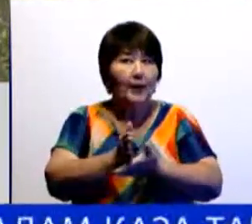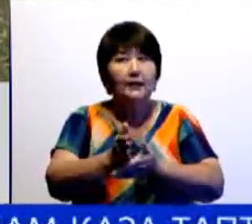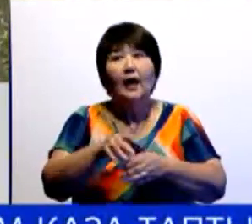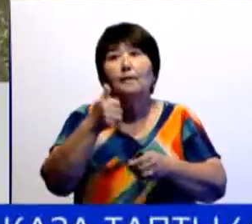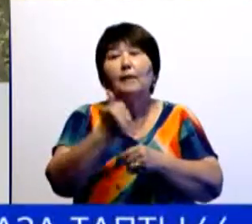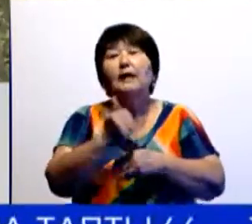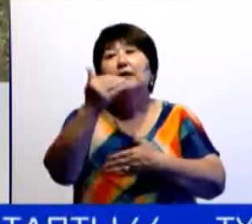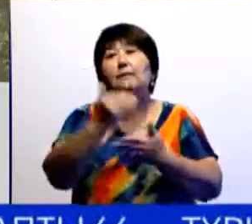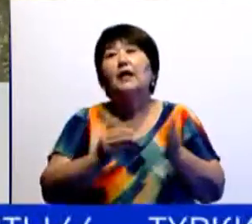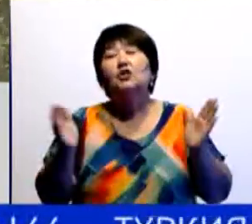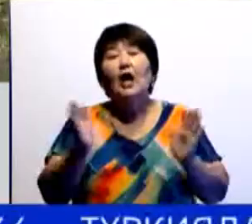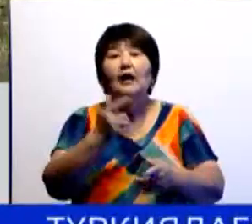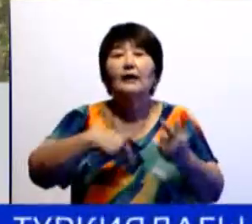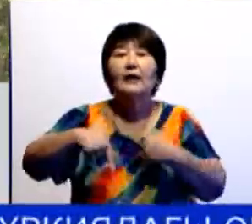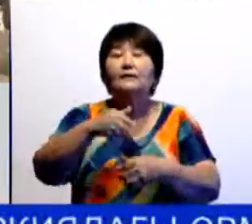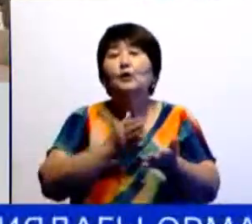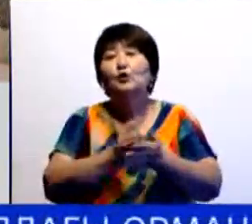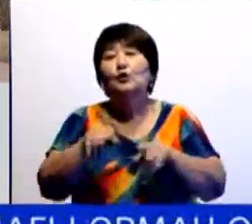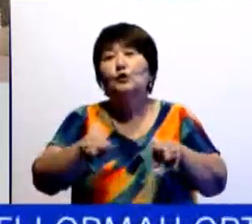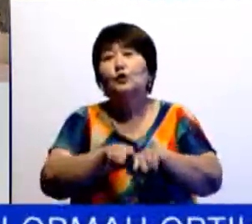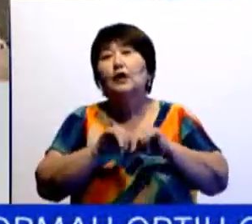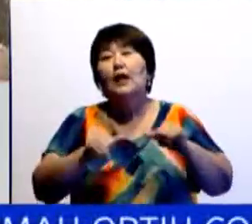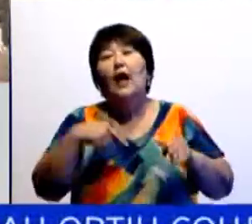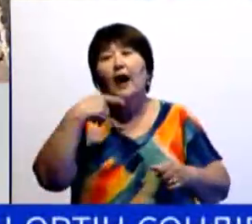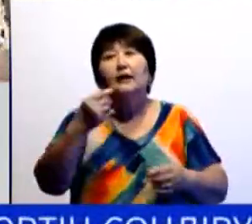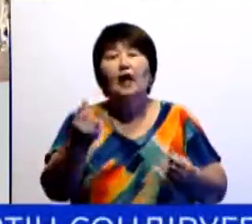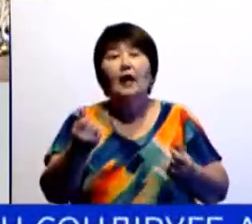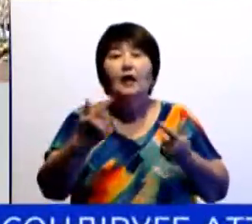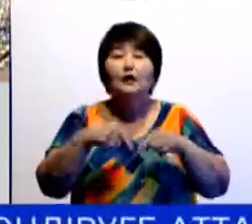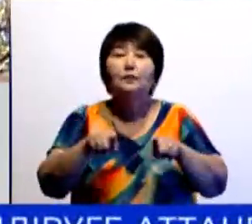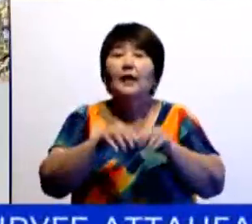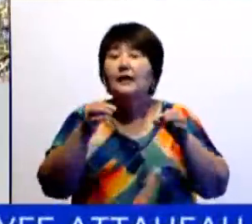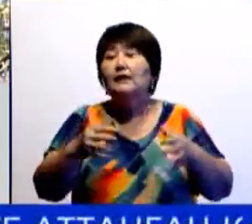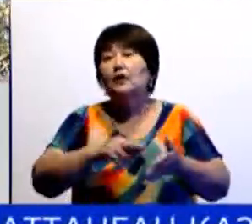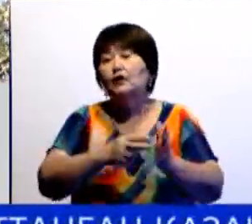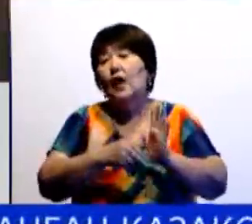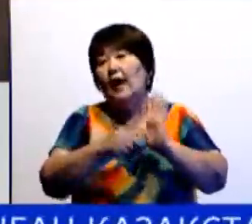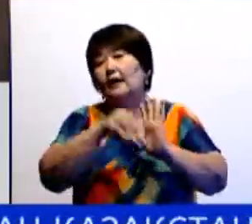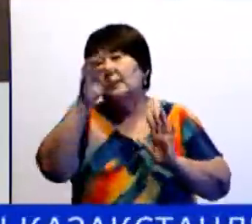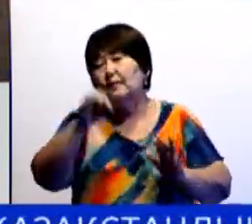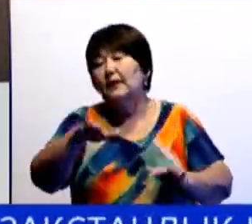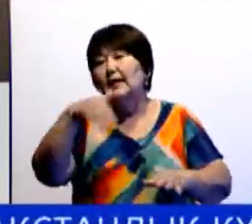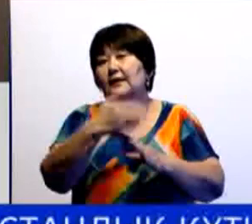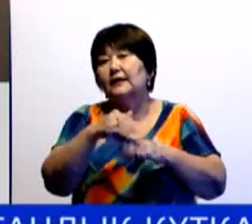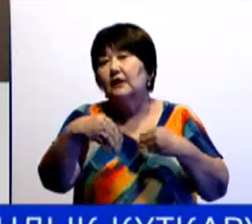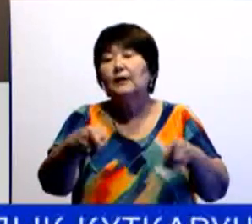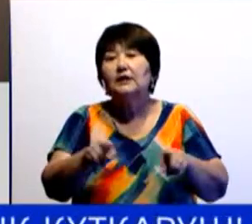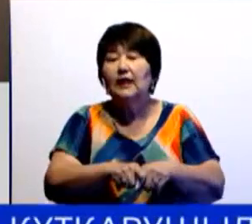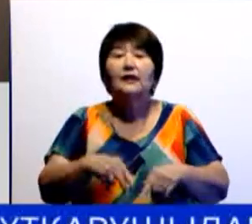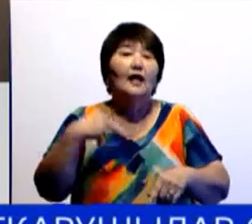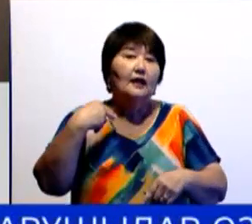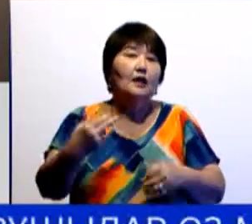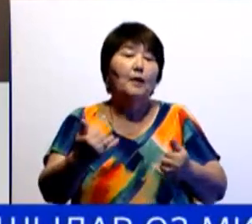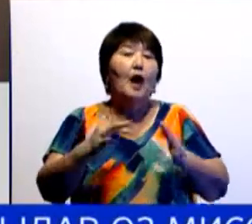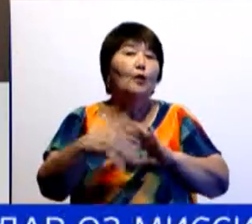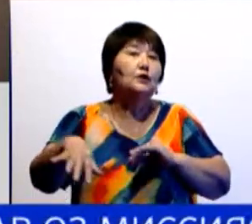Басты бағдар шағын кәсіпкерлікті жүйелі түрде дамыту. Аталмыш қаржы ұйымы кез келген жобаға 6%-бен несие берет, және кепіл мүлкі